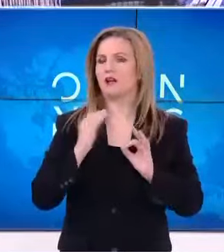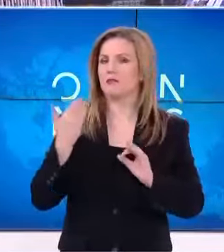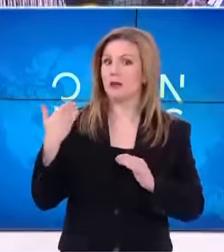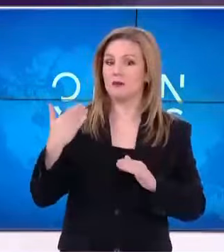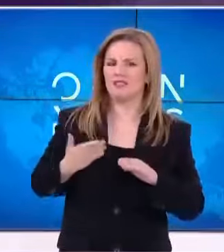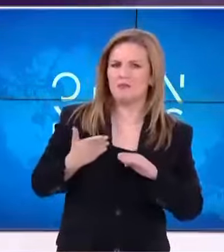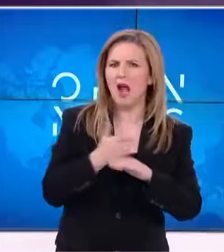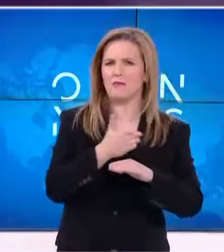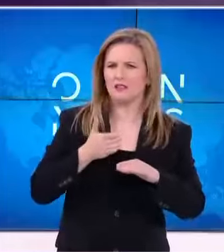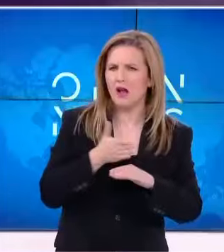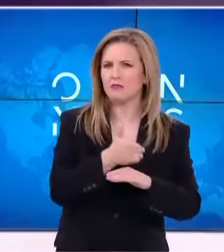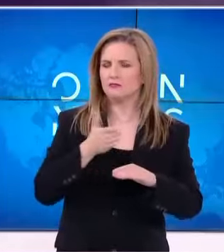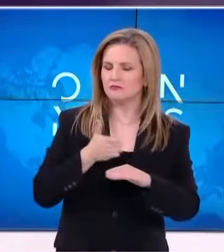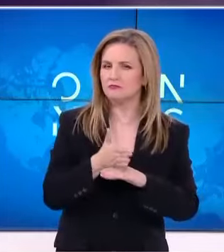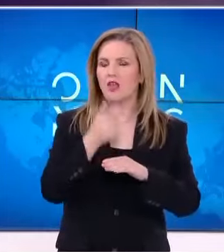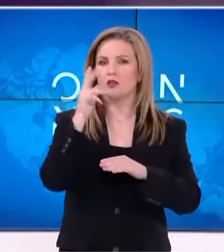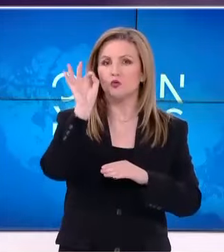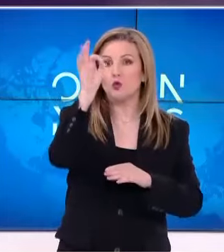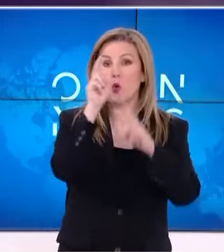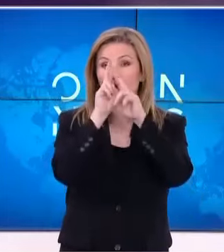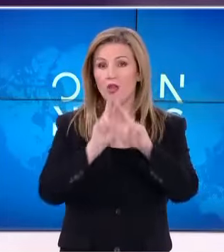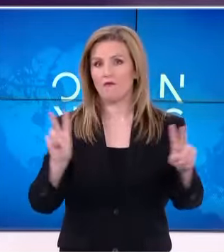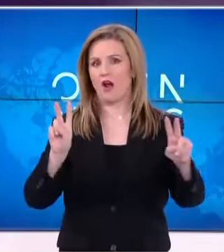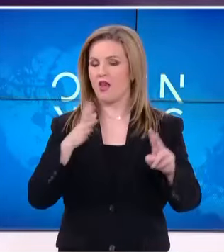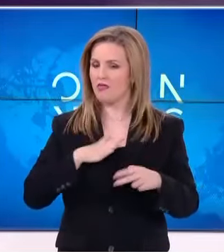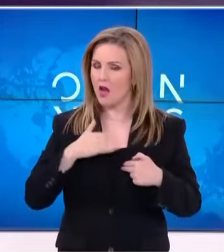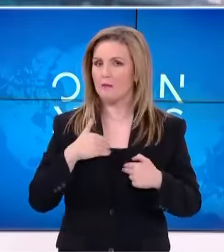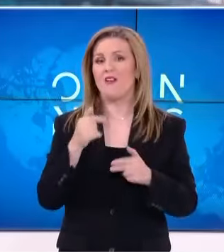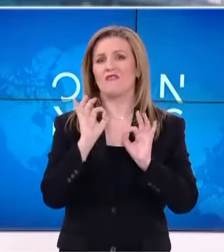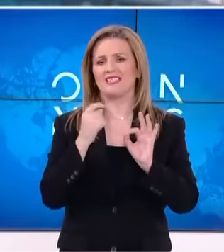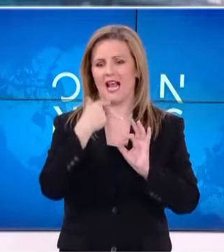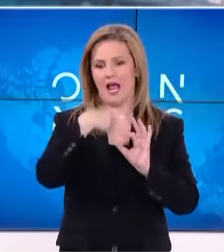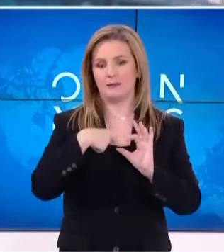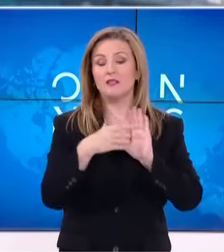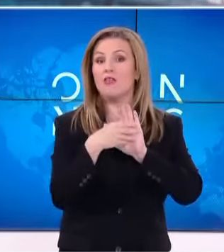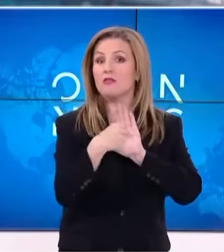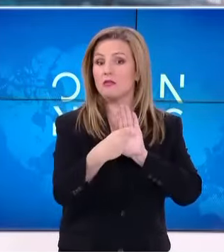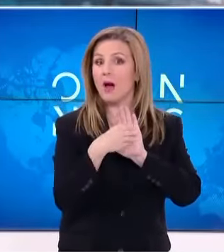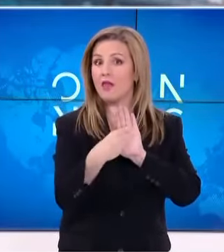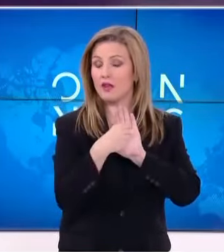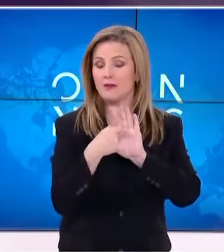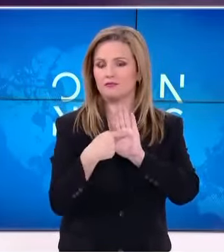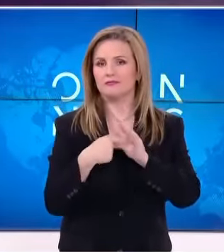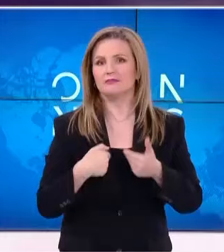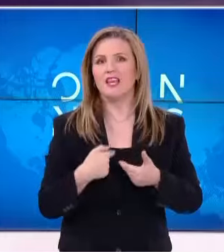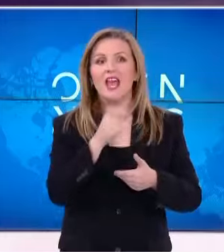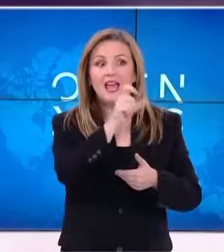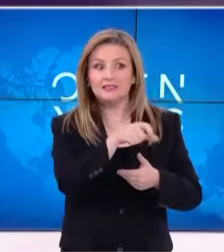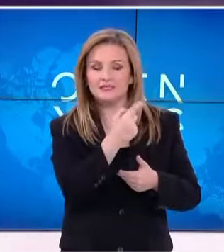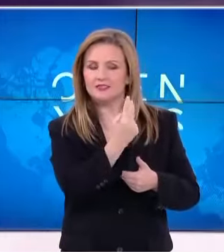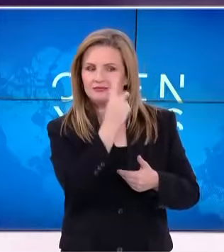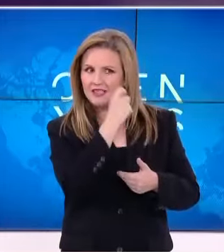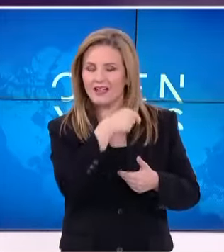παρεμβάσεις για να υπάρχει διαφάνεια και βέβαια το κάνουμε και με το παράδειγμα μας διότι όπως ξέρετε ως δημοσιογράφος που μας